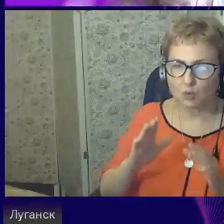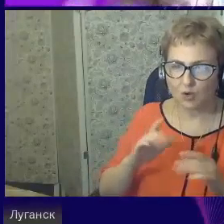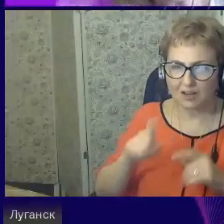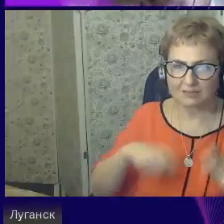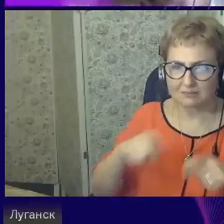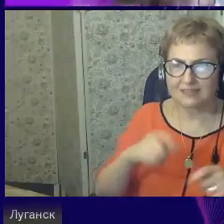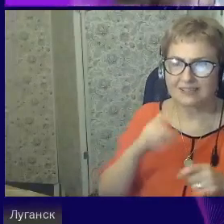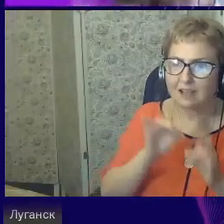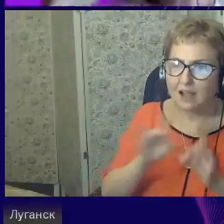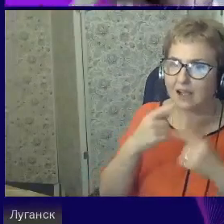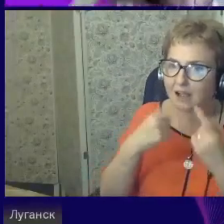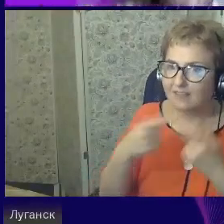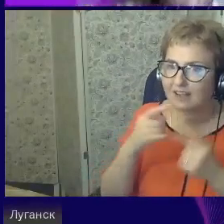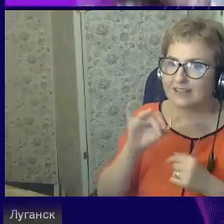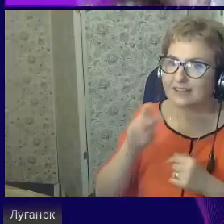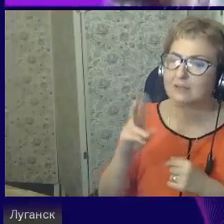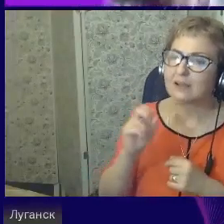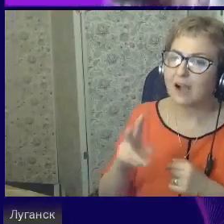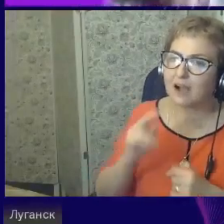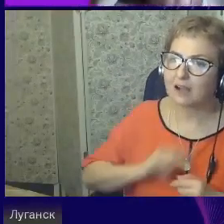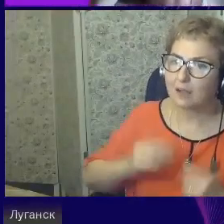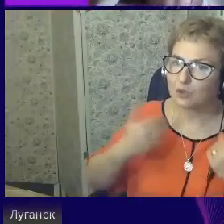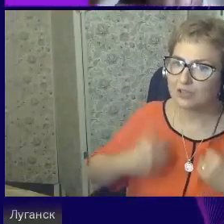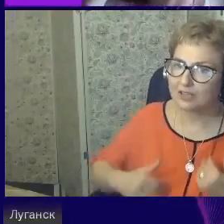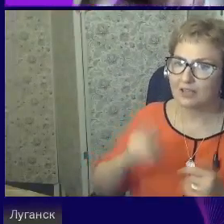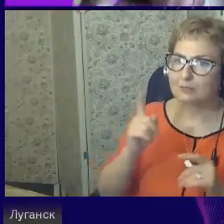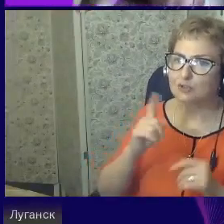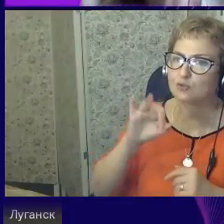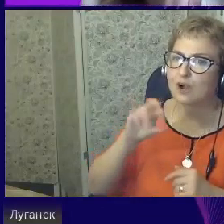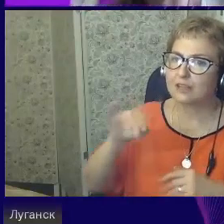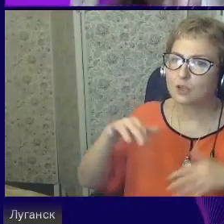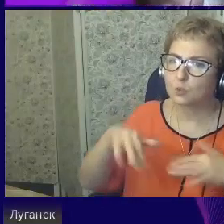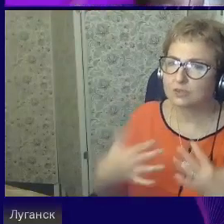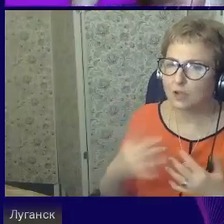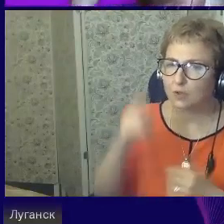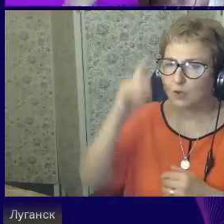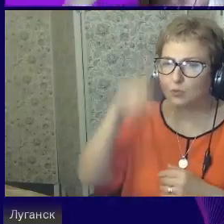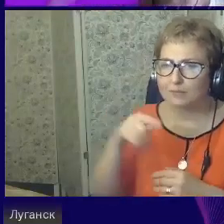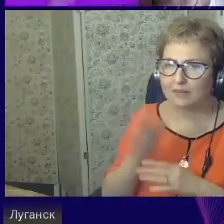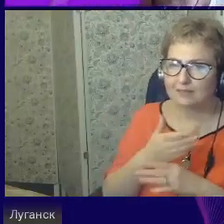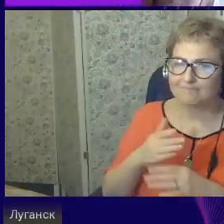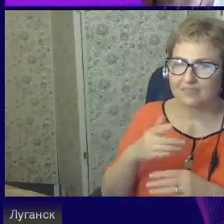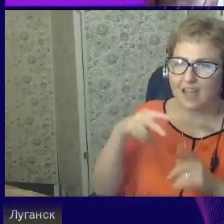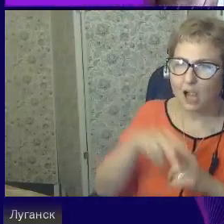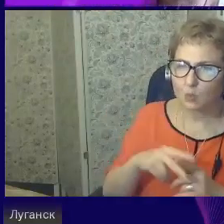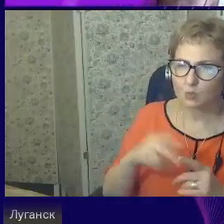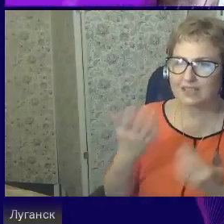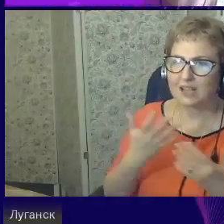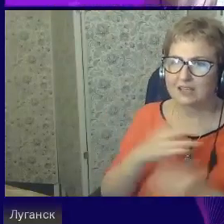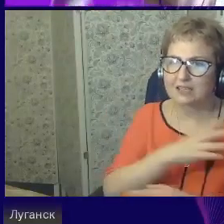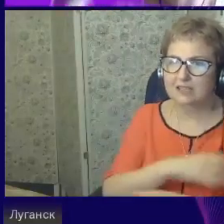но и говорить с ними о том, как работает тело, почему они устают, как дозировать нагрузку, вот, какие мышцы